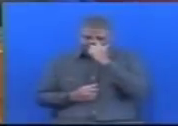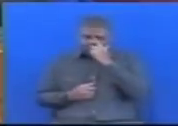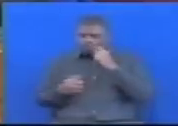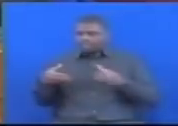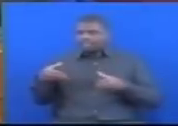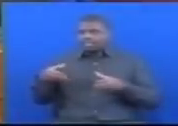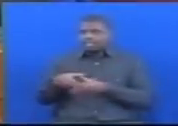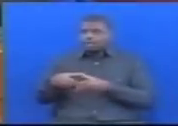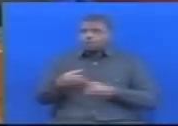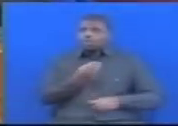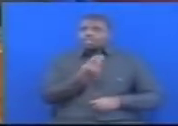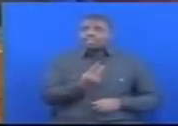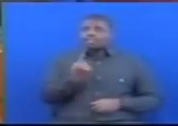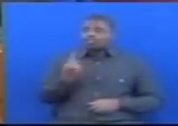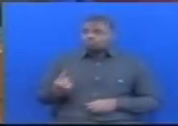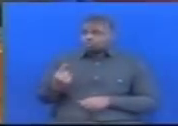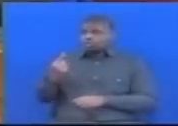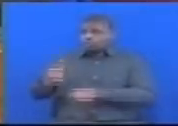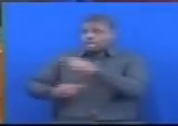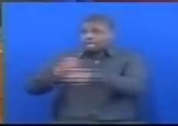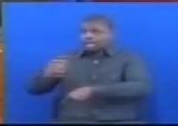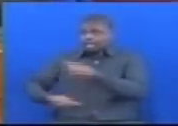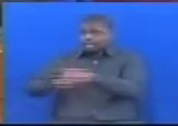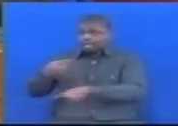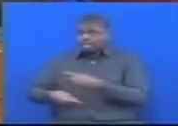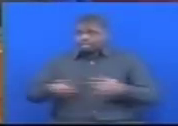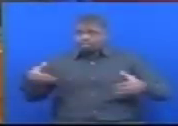Kikao cha 31.